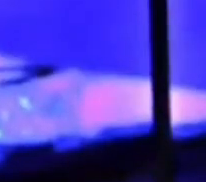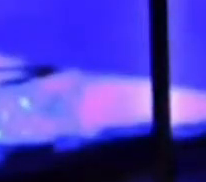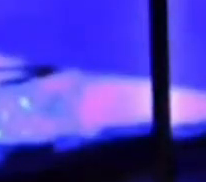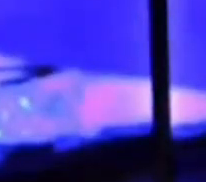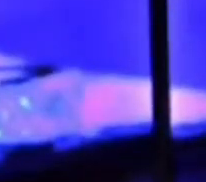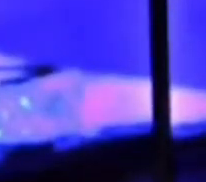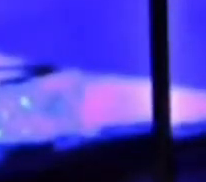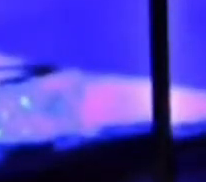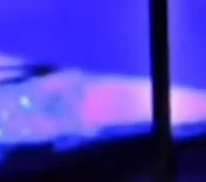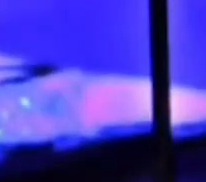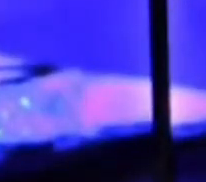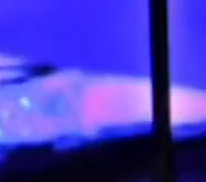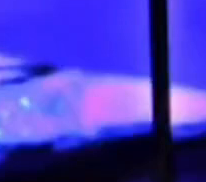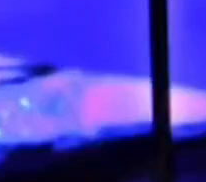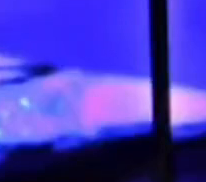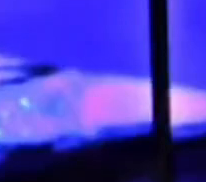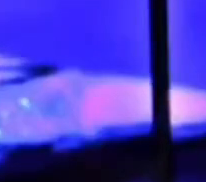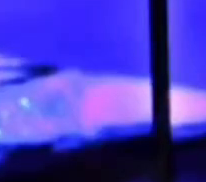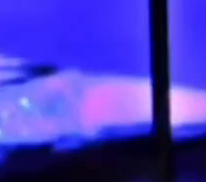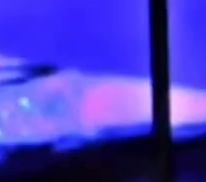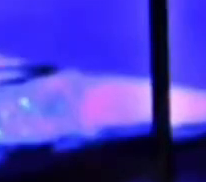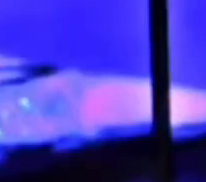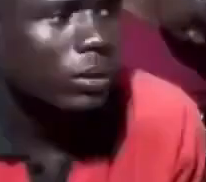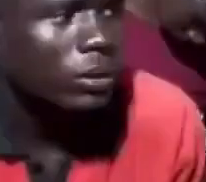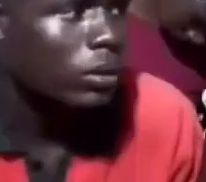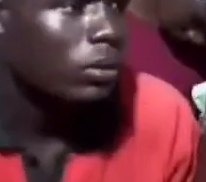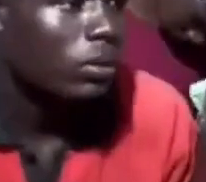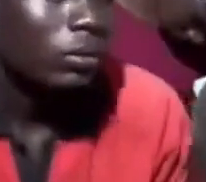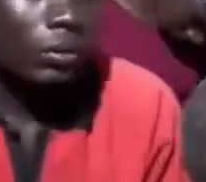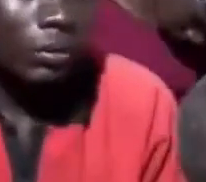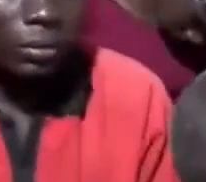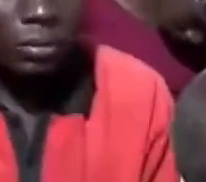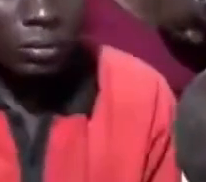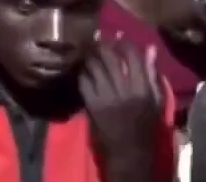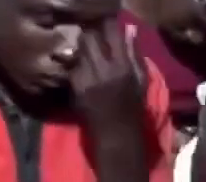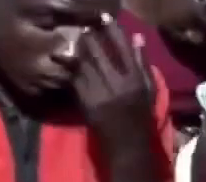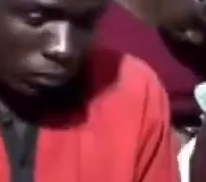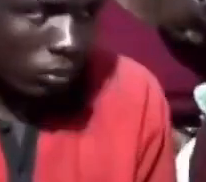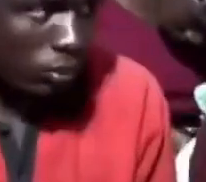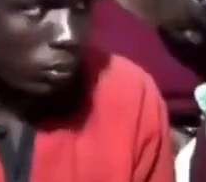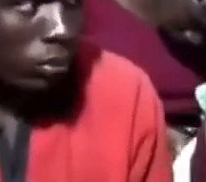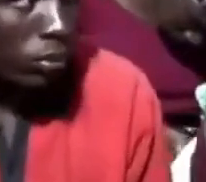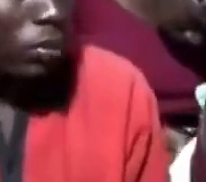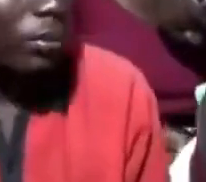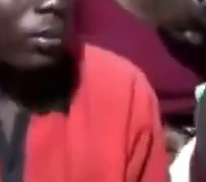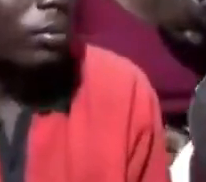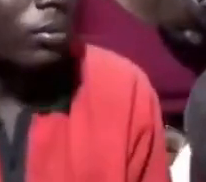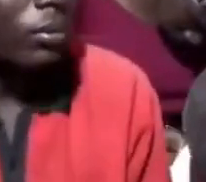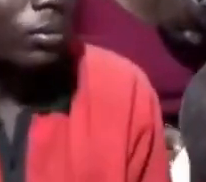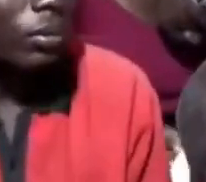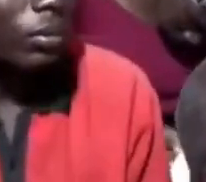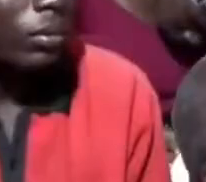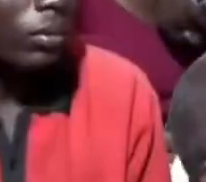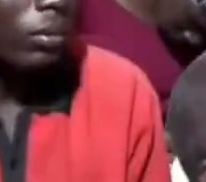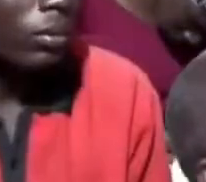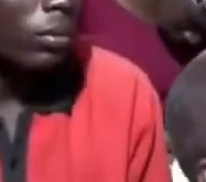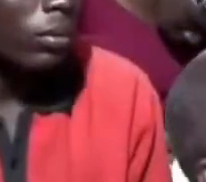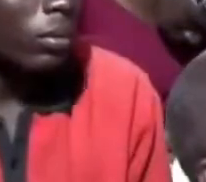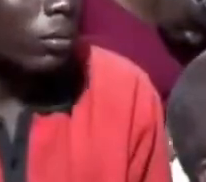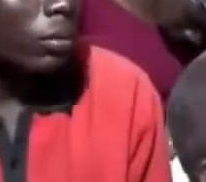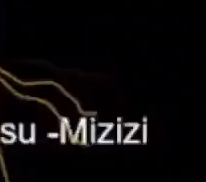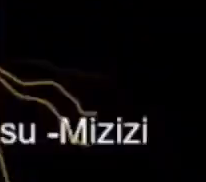atufundishe kwa jina la Yesu, amina. Leo tuna somo zuri sana, mti wa